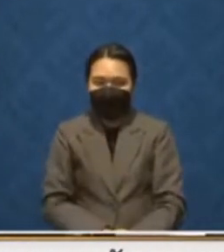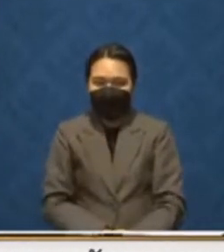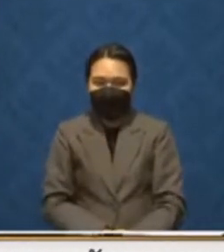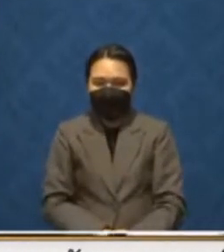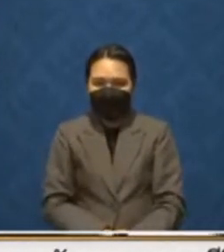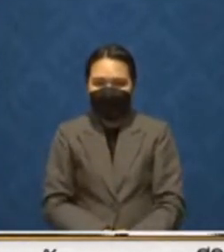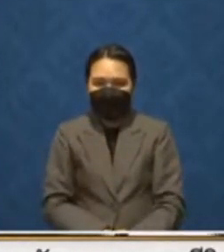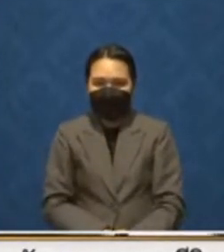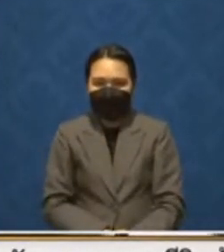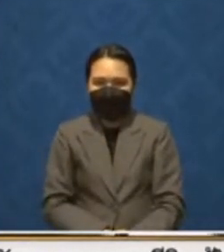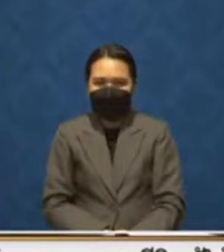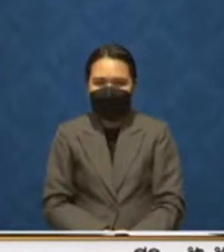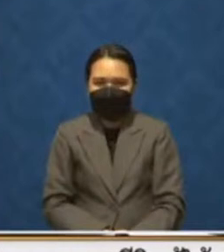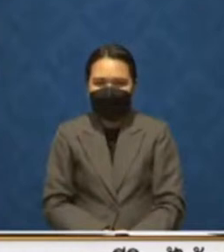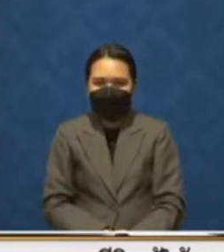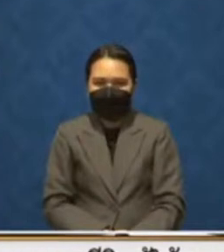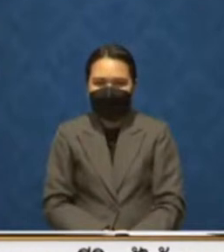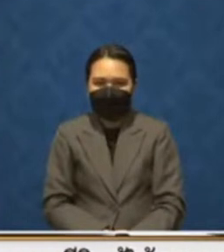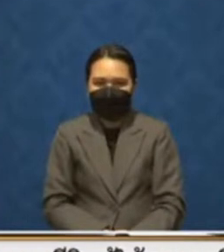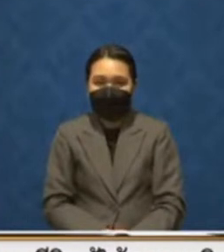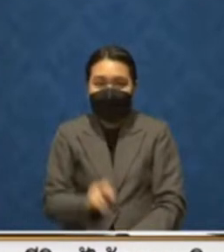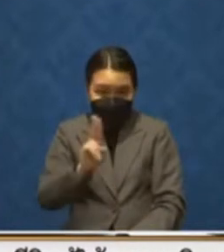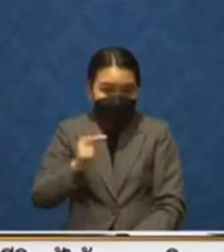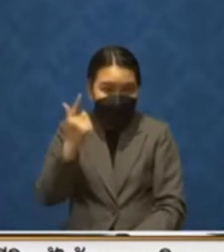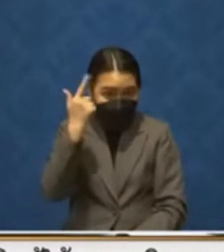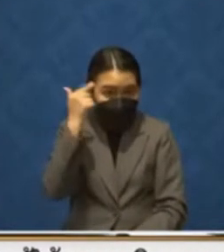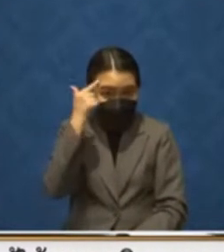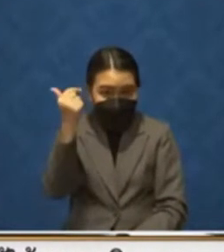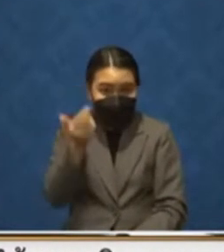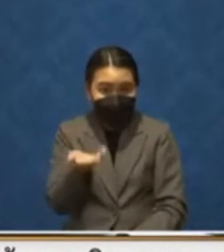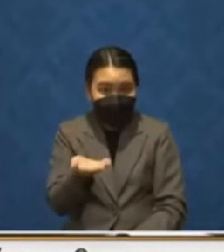อีกทีเด็ดไฟท้ายไหม